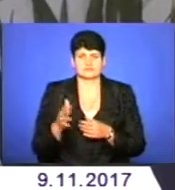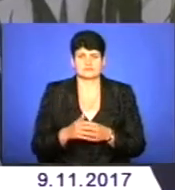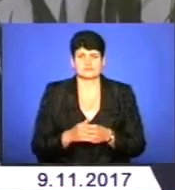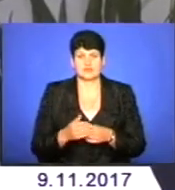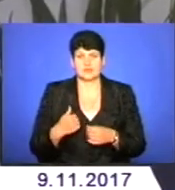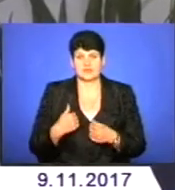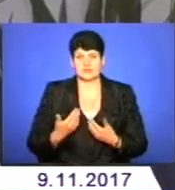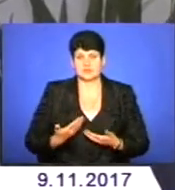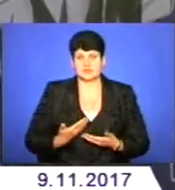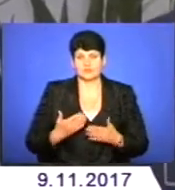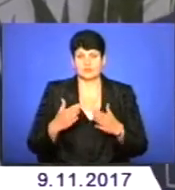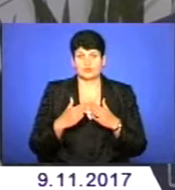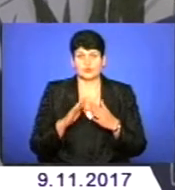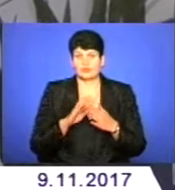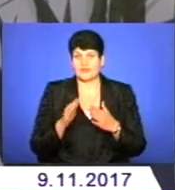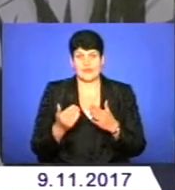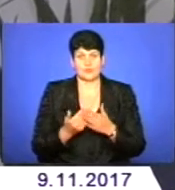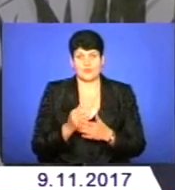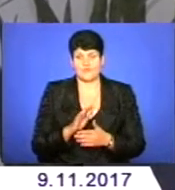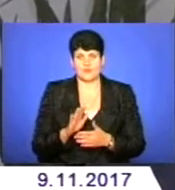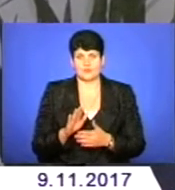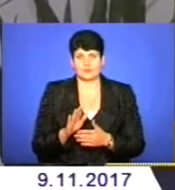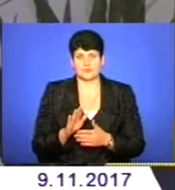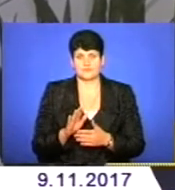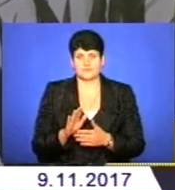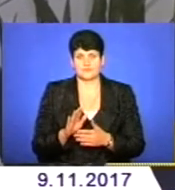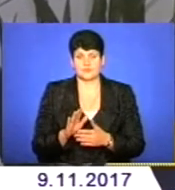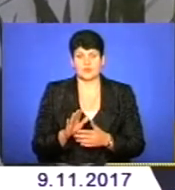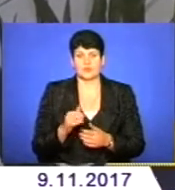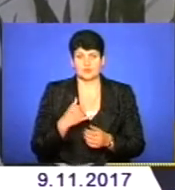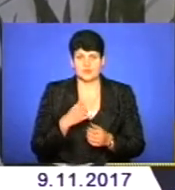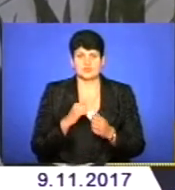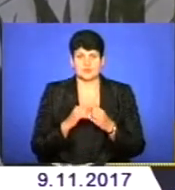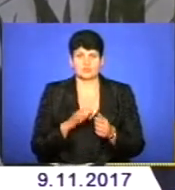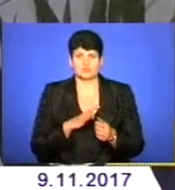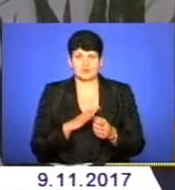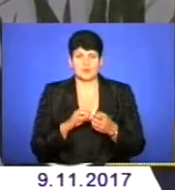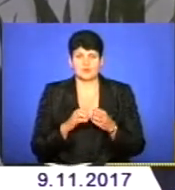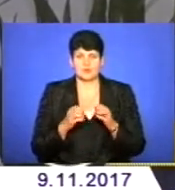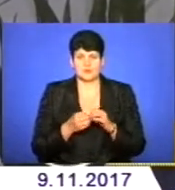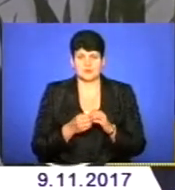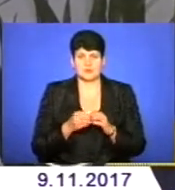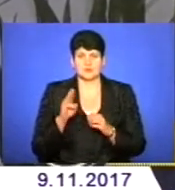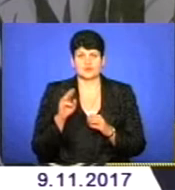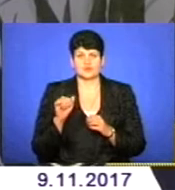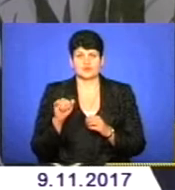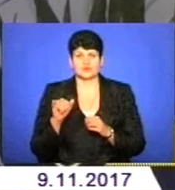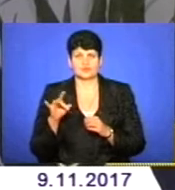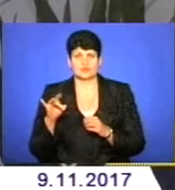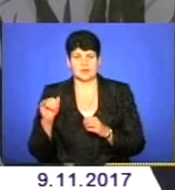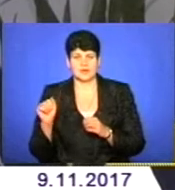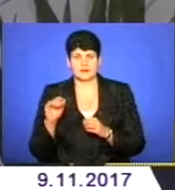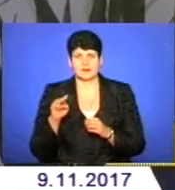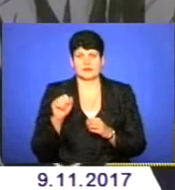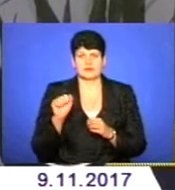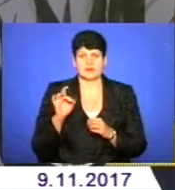Я живу в будинку не новому. Часто у нас виникали проблеми з щурами і тарганами, викликалися відповідні служби.